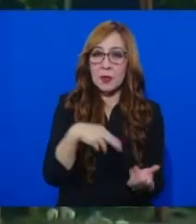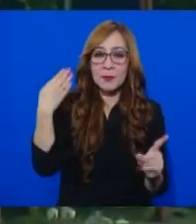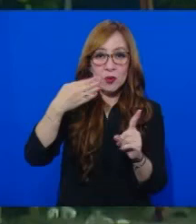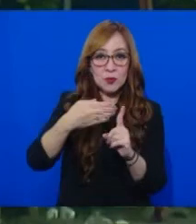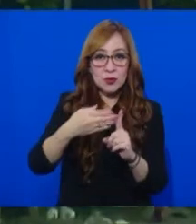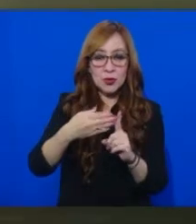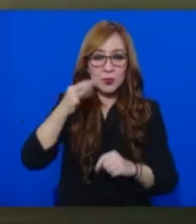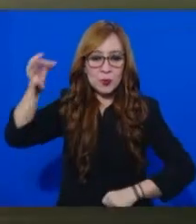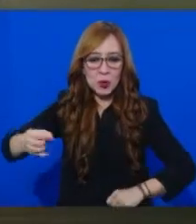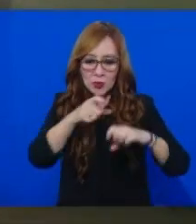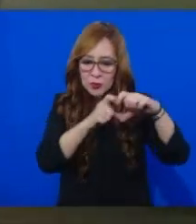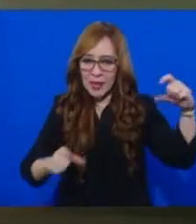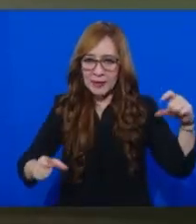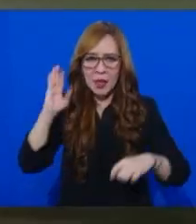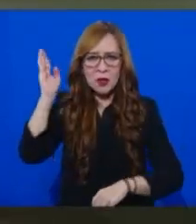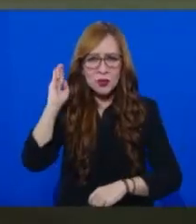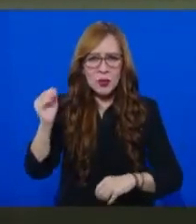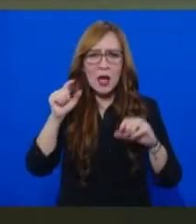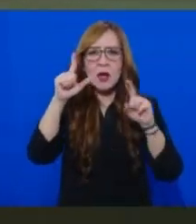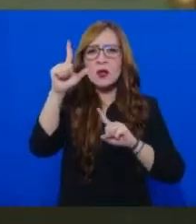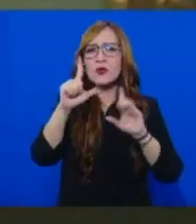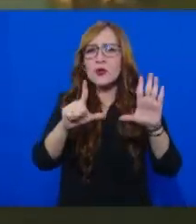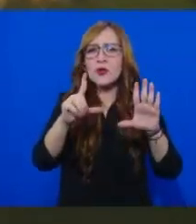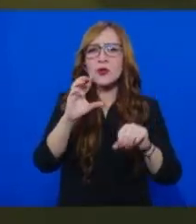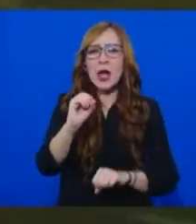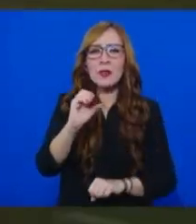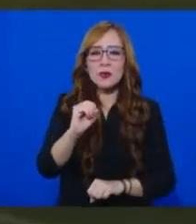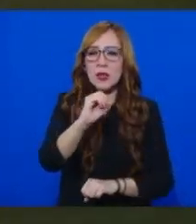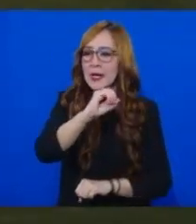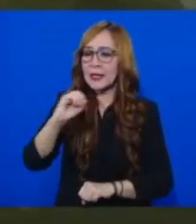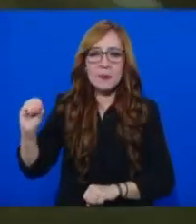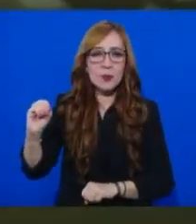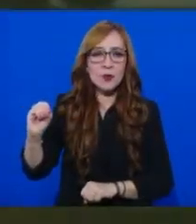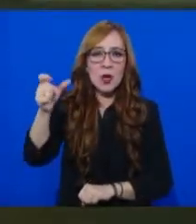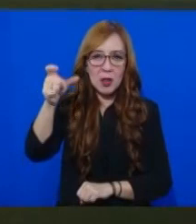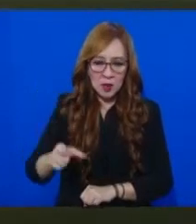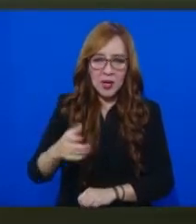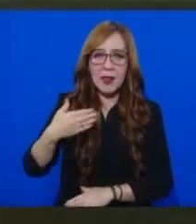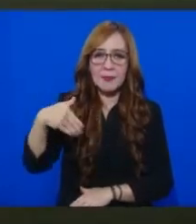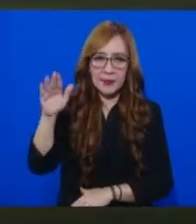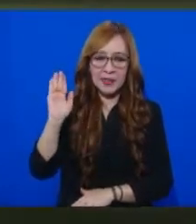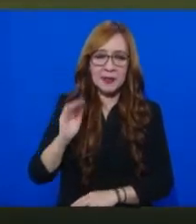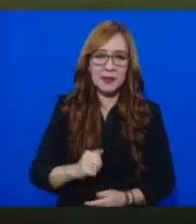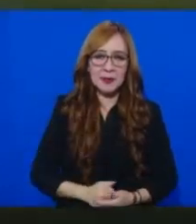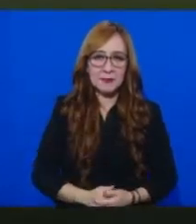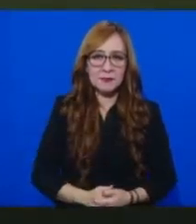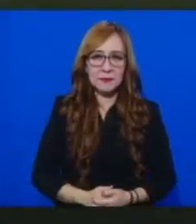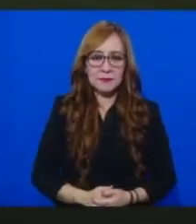Sumatera telah mencapai lebih dari 700.000 penumpang. Tim Liputan CNN Indonesia.